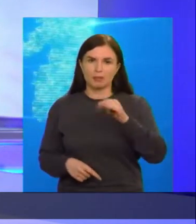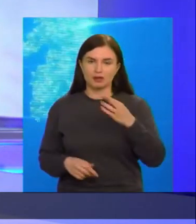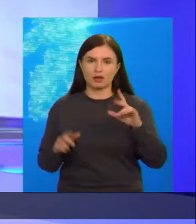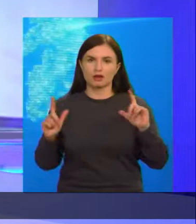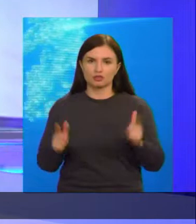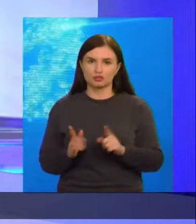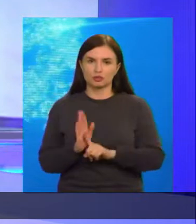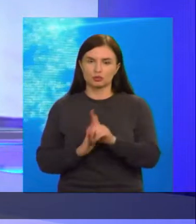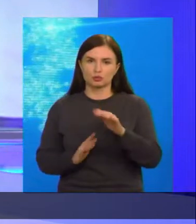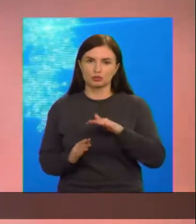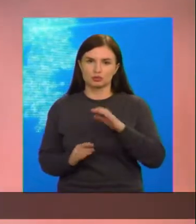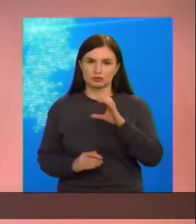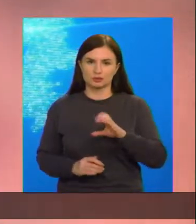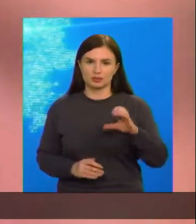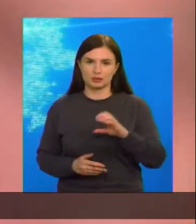со среды.